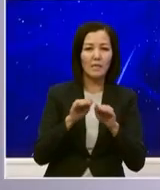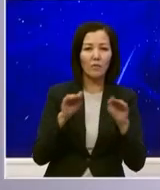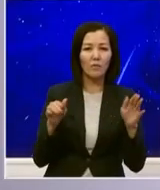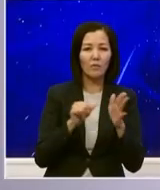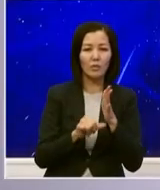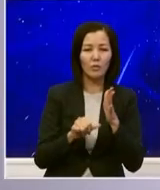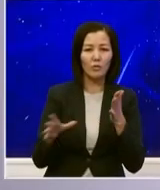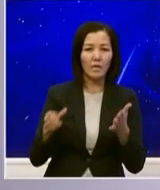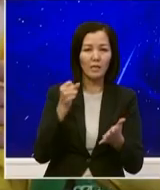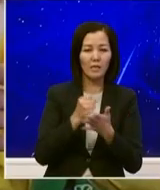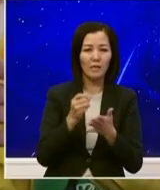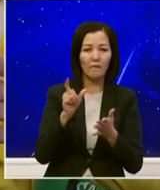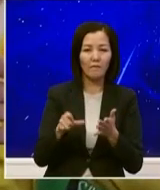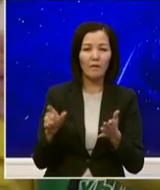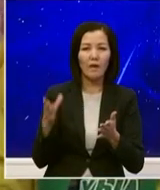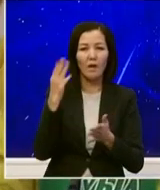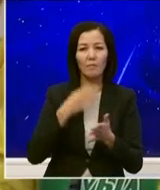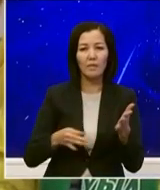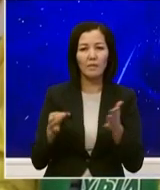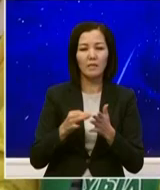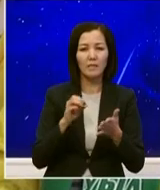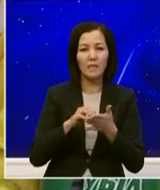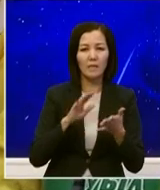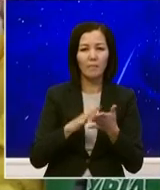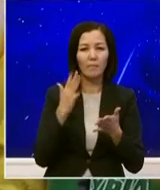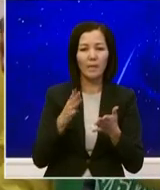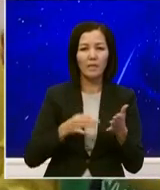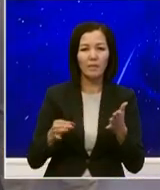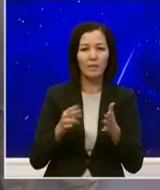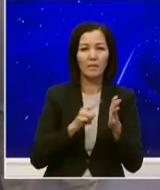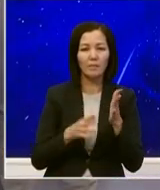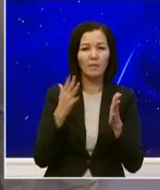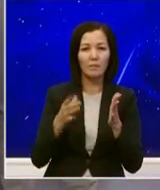уровнях 600 кандидатов. В Алматинской области зарегистрировано 5